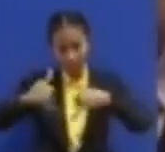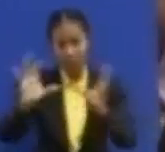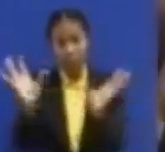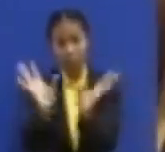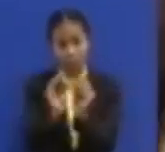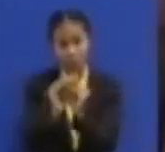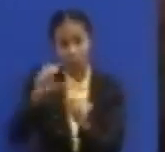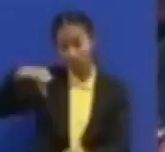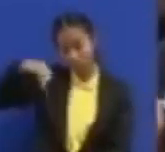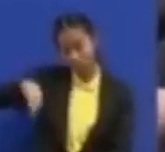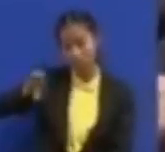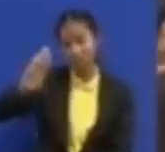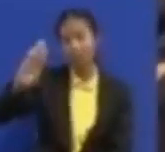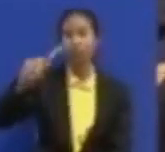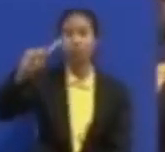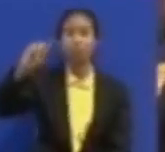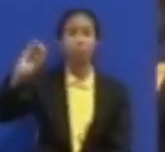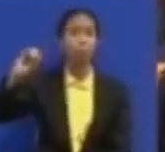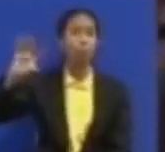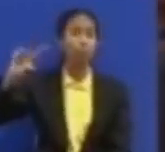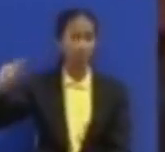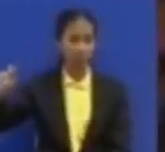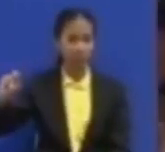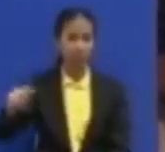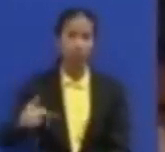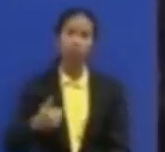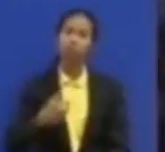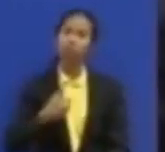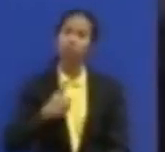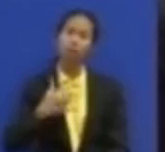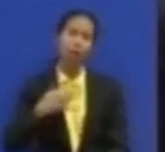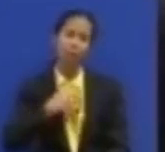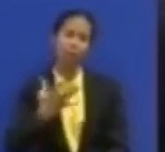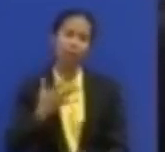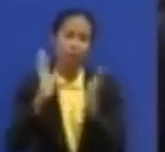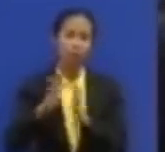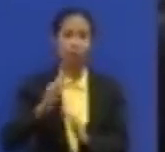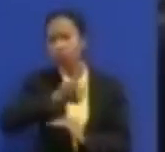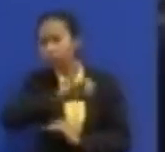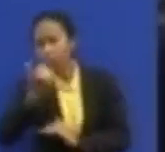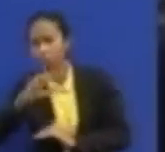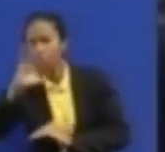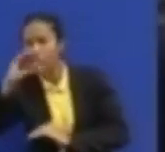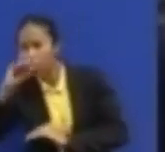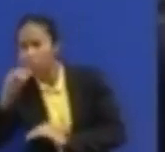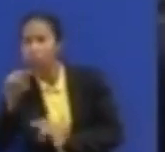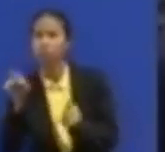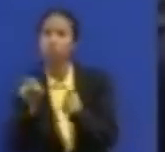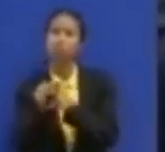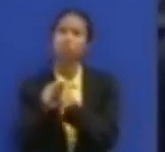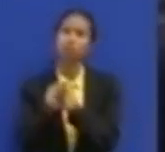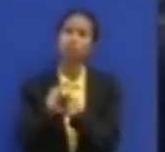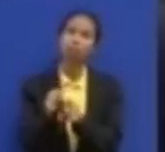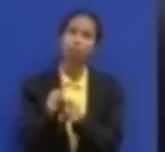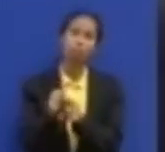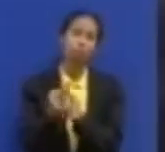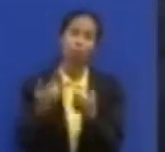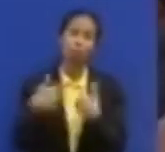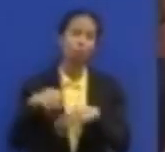ษัท TOT เนี่ยผมไม่อยากให้มีคนไปพูดในทำนองที่เป็น Talk of the